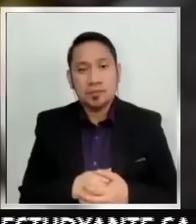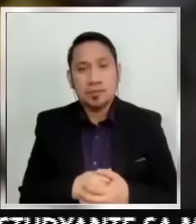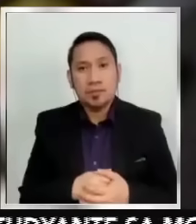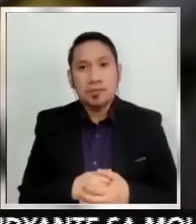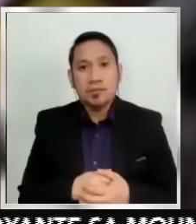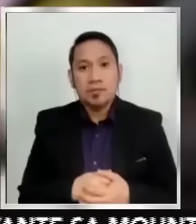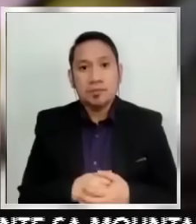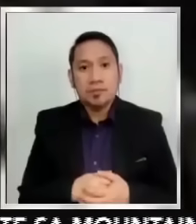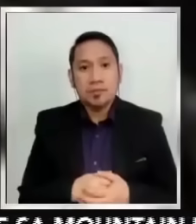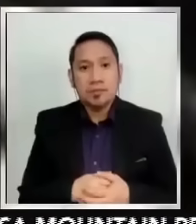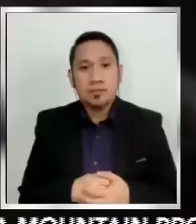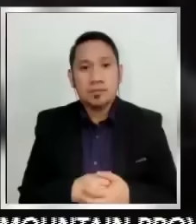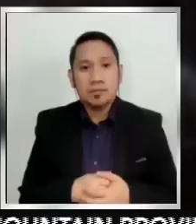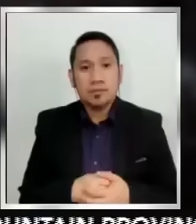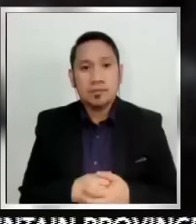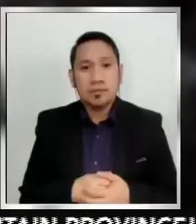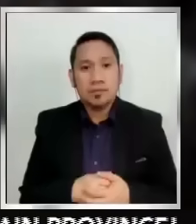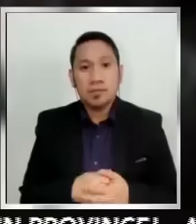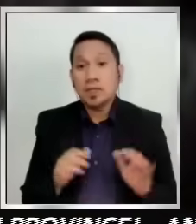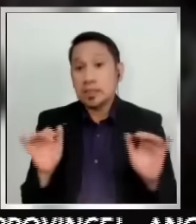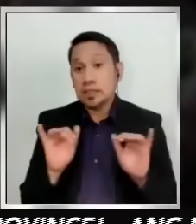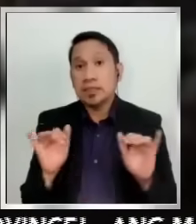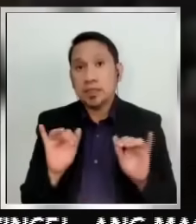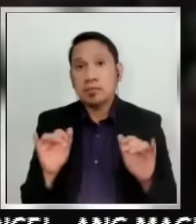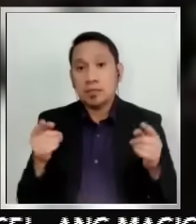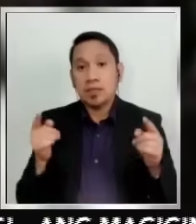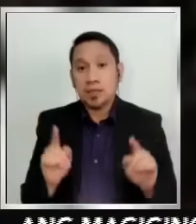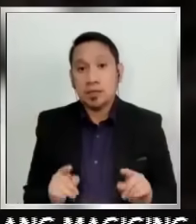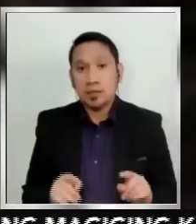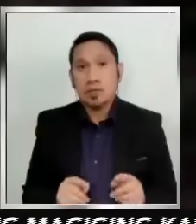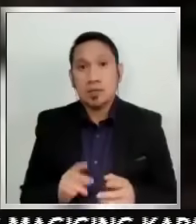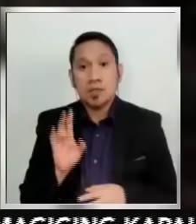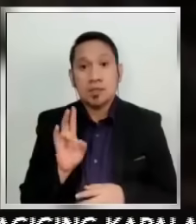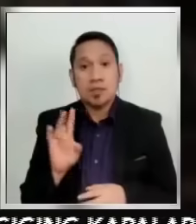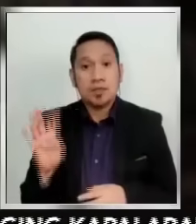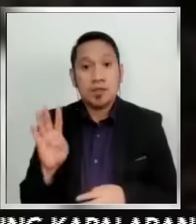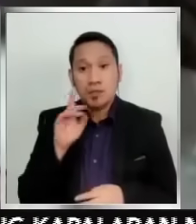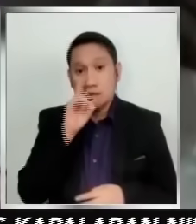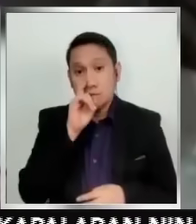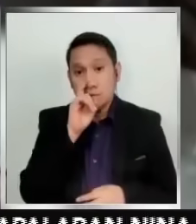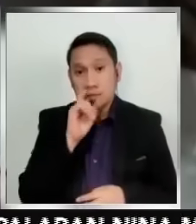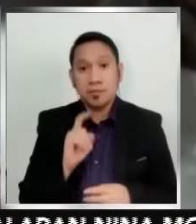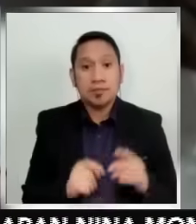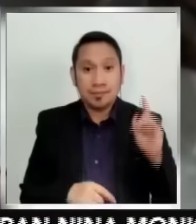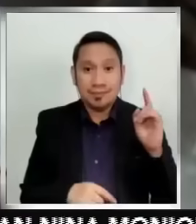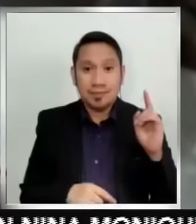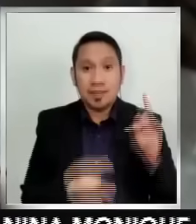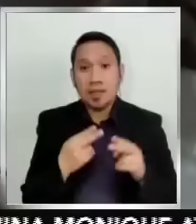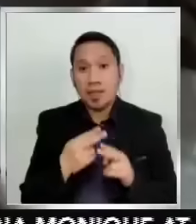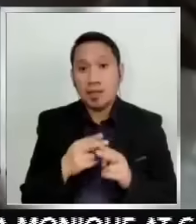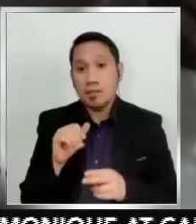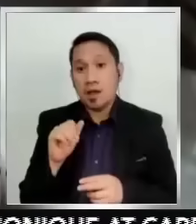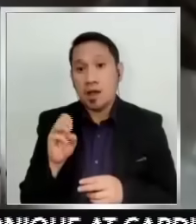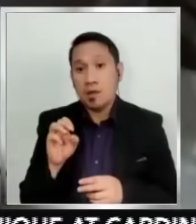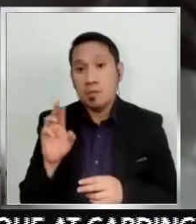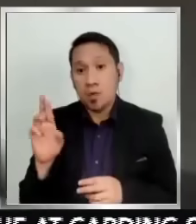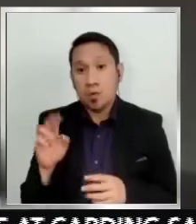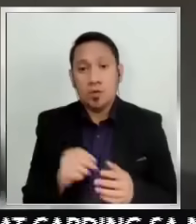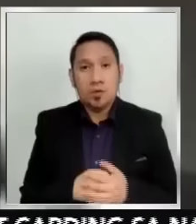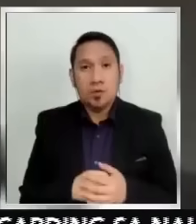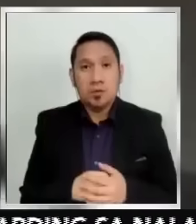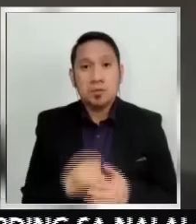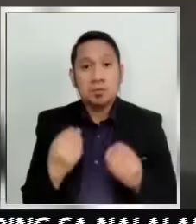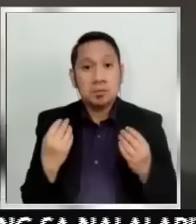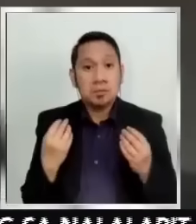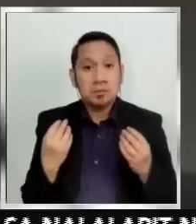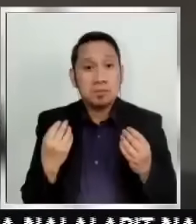Halos di naman nalalayo ang sitwasyon ng 74 anyos sa si Lola Amor. Madalas daw, pilit niyang